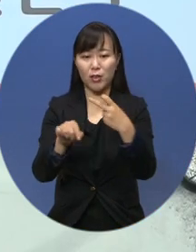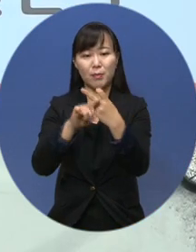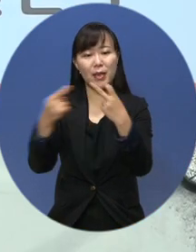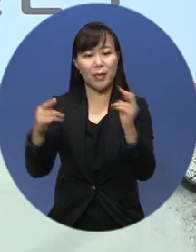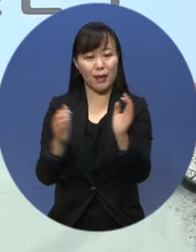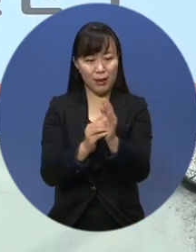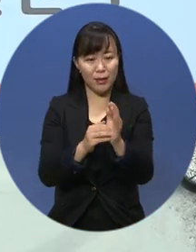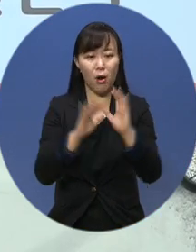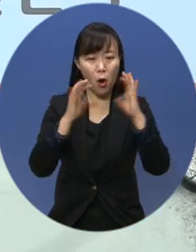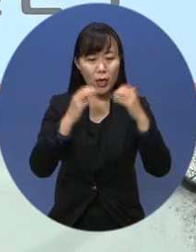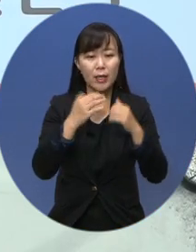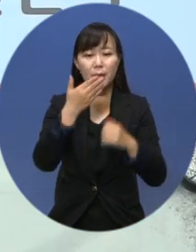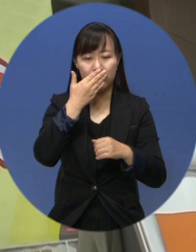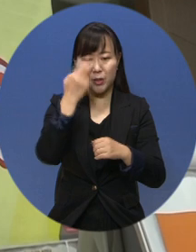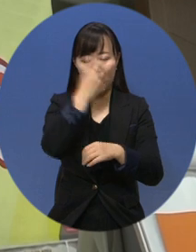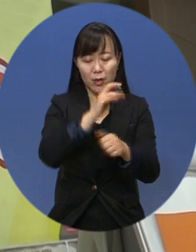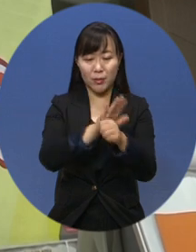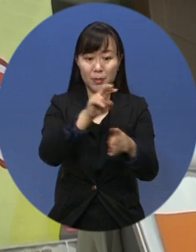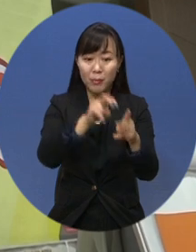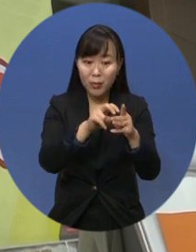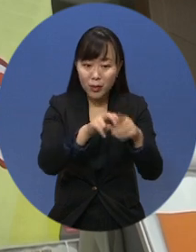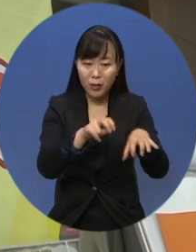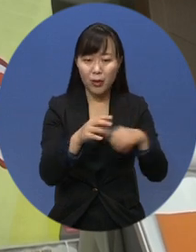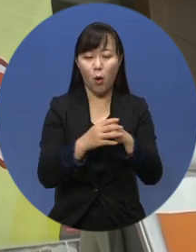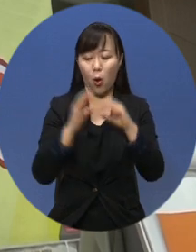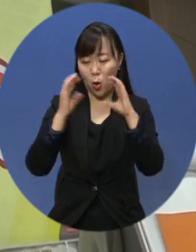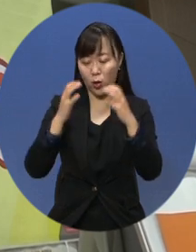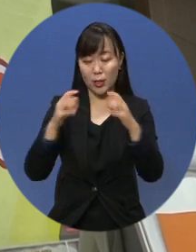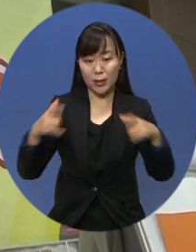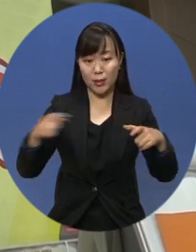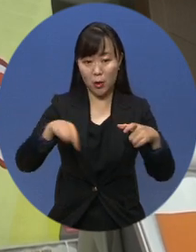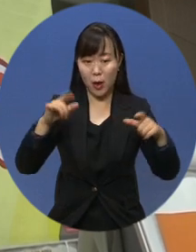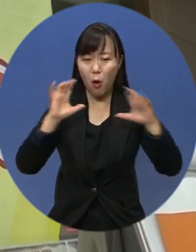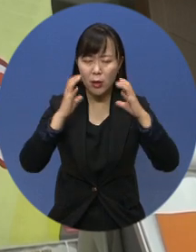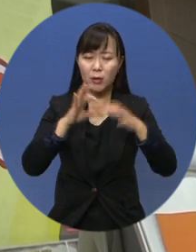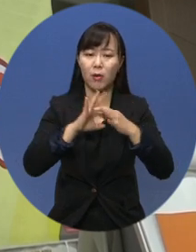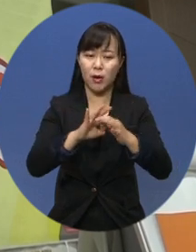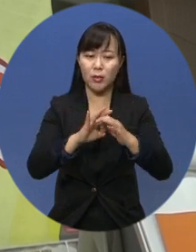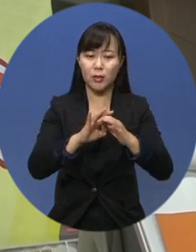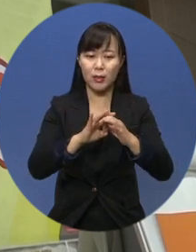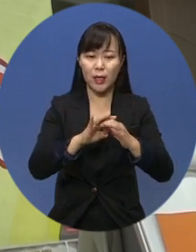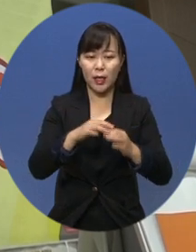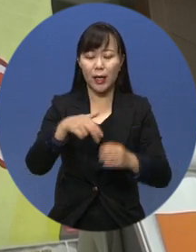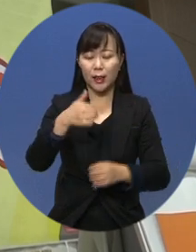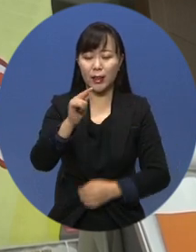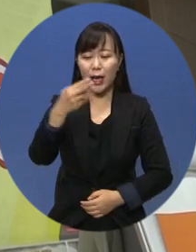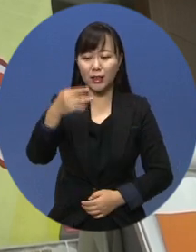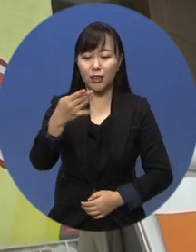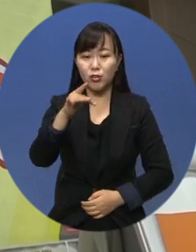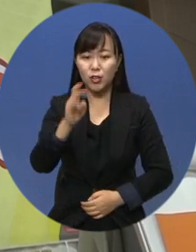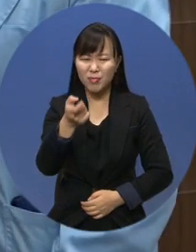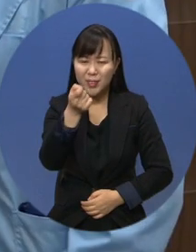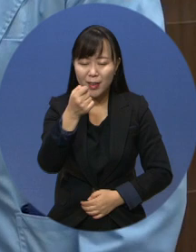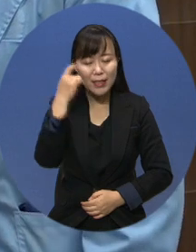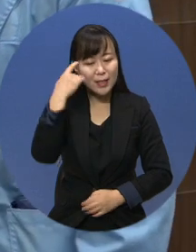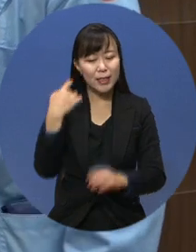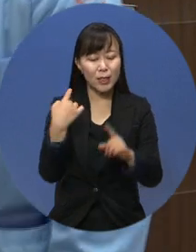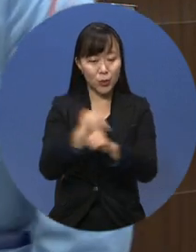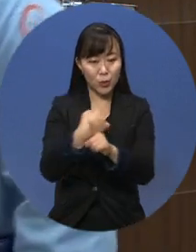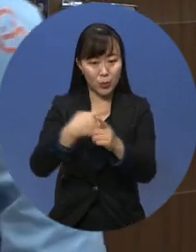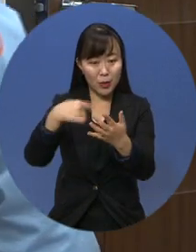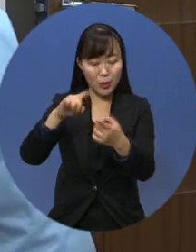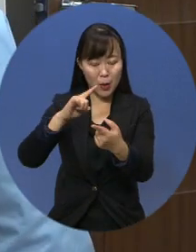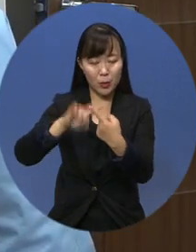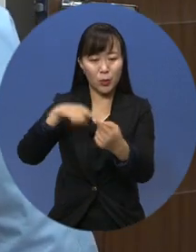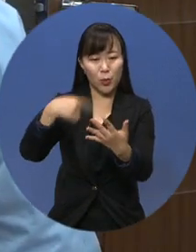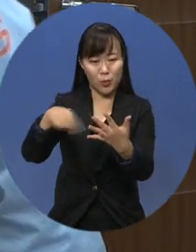어린이 급식관리지원센터는 관내 어린이를 대상으로 저나트륨 인식 교육을 실시했습니다. 이번